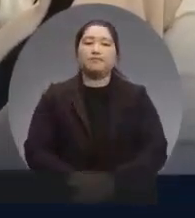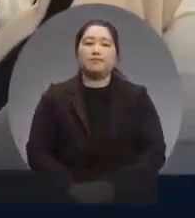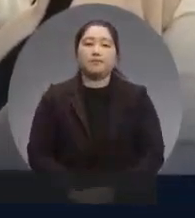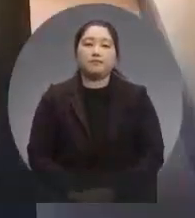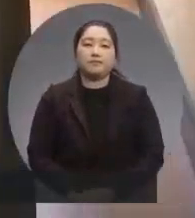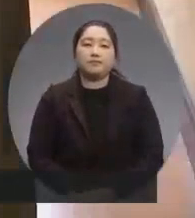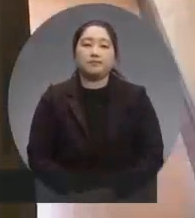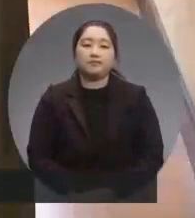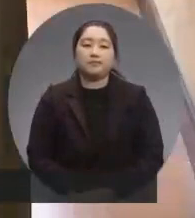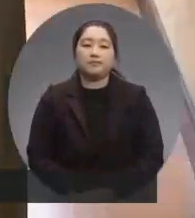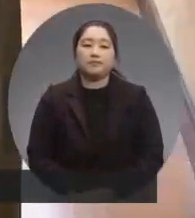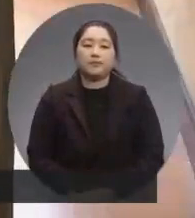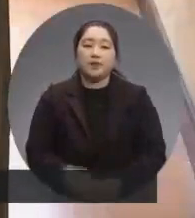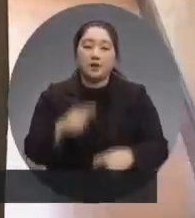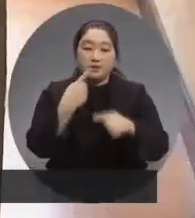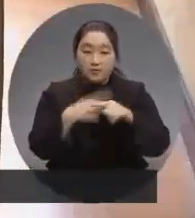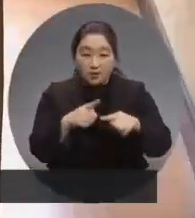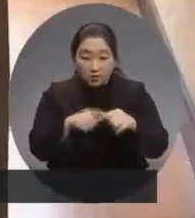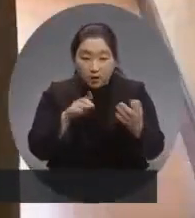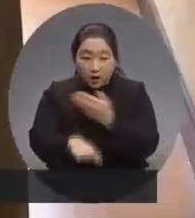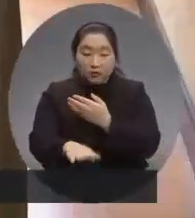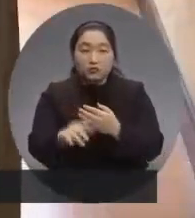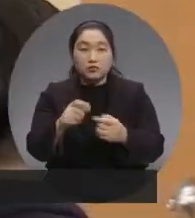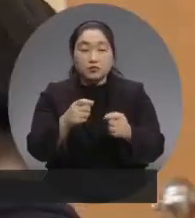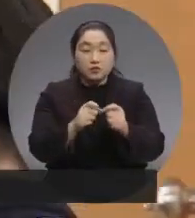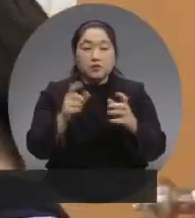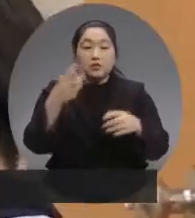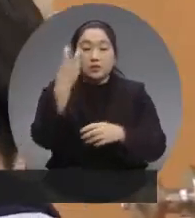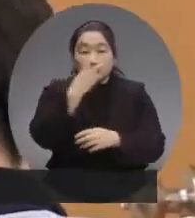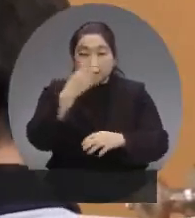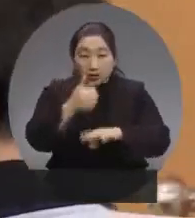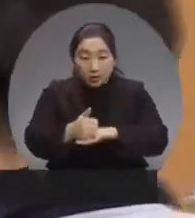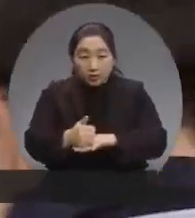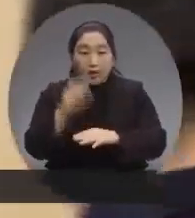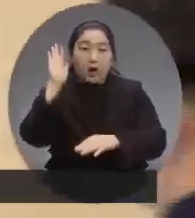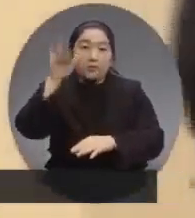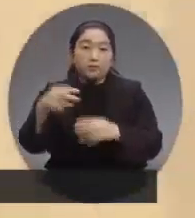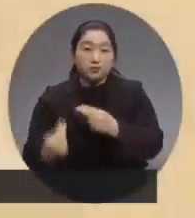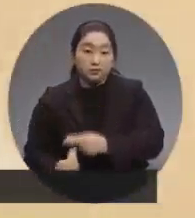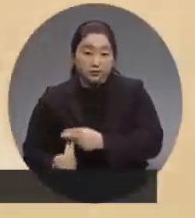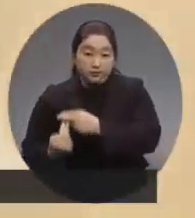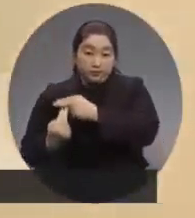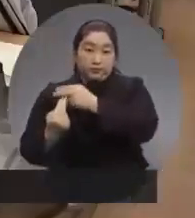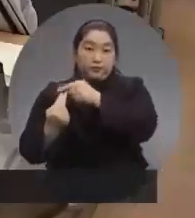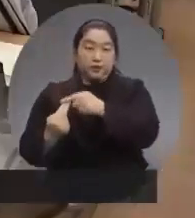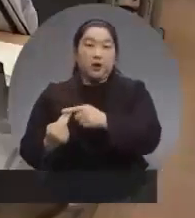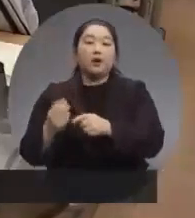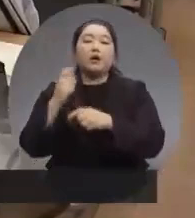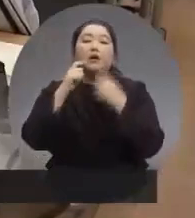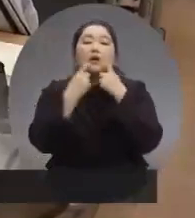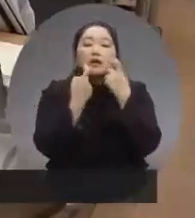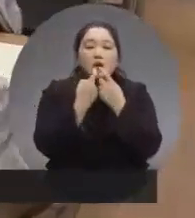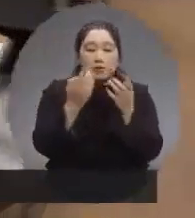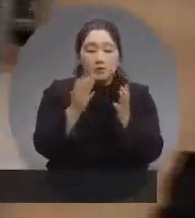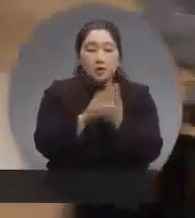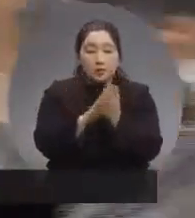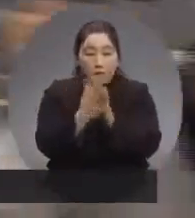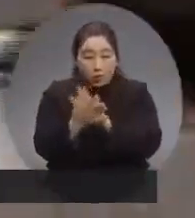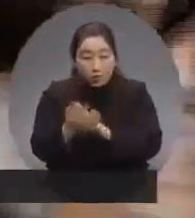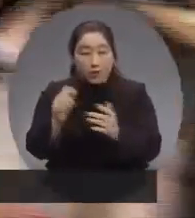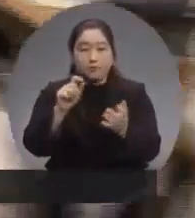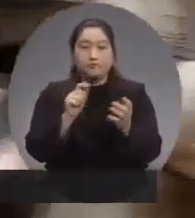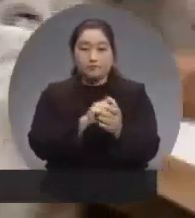있어요. 평가 이후 증발됐던 진단검사 결과는 앞으로 누적 데이터로 보관돼 개인별 학력 변화 추이를